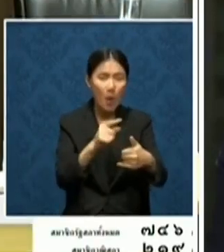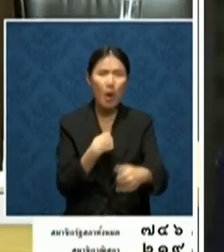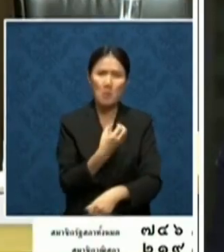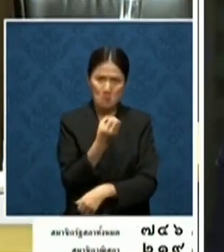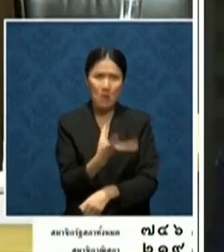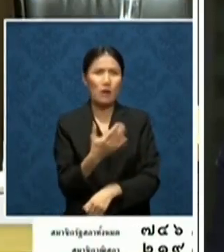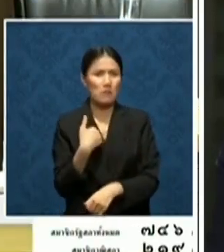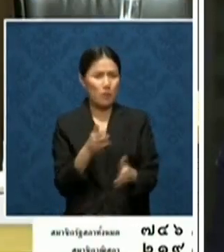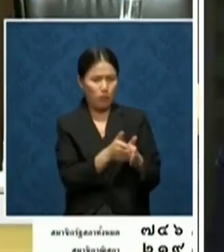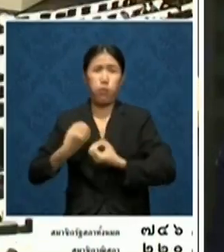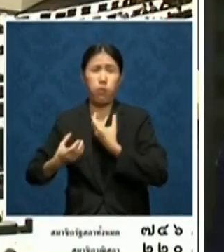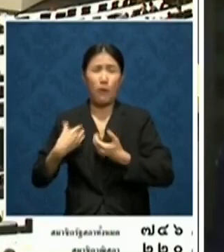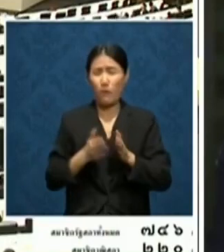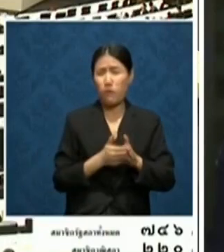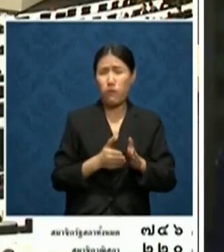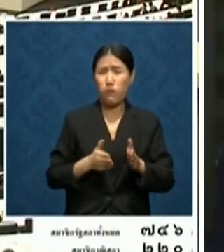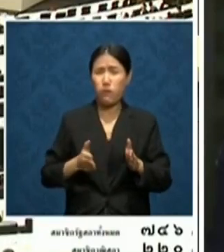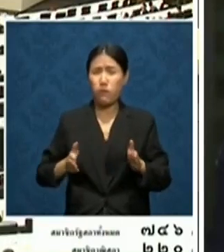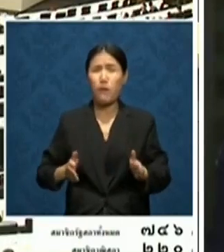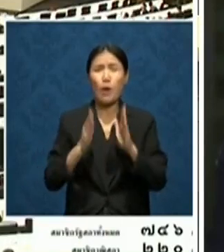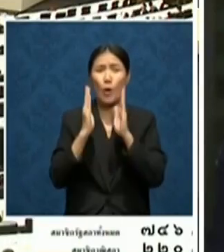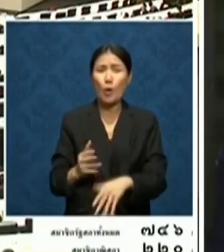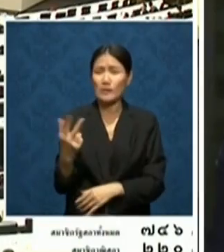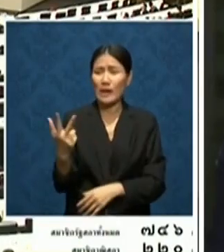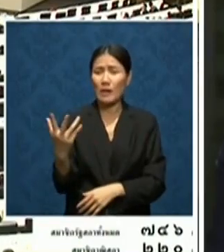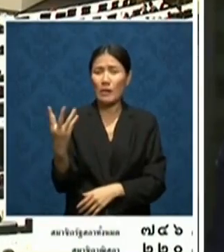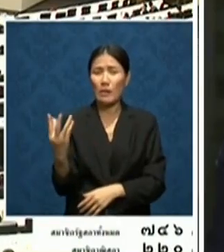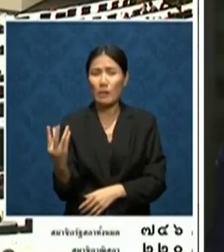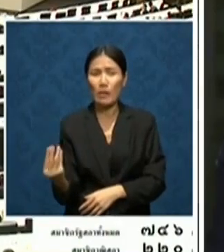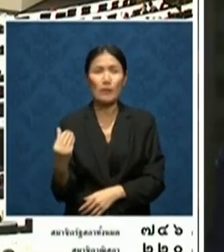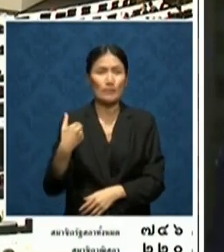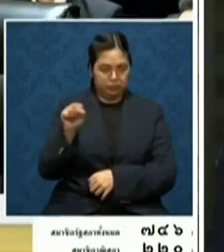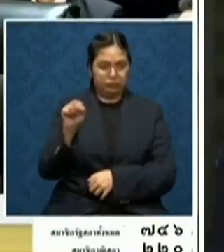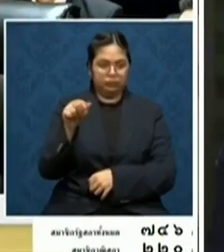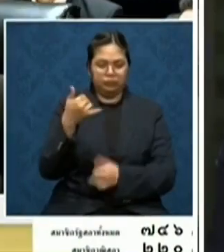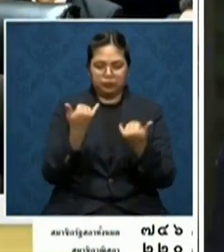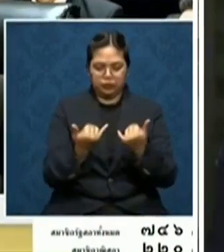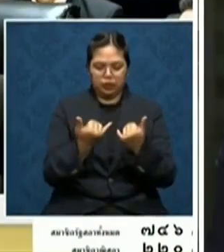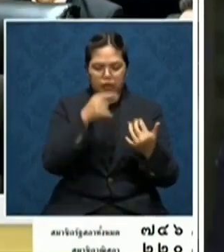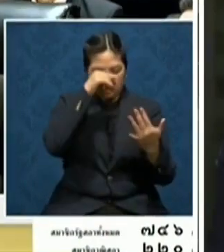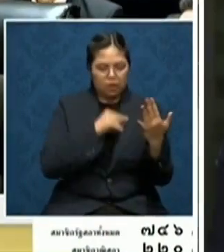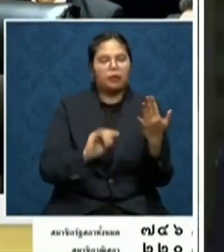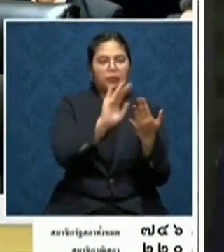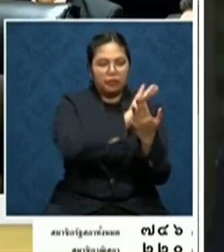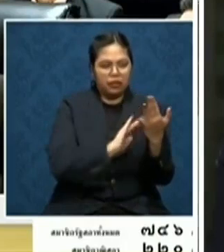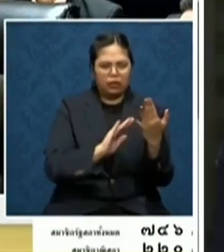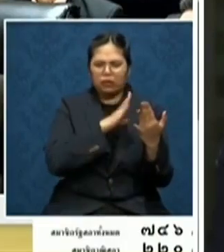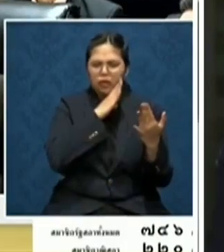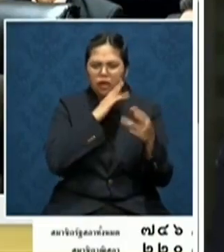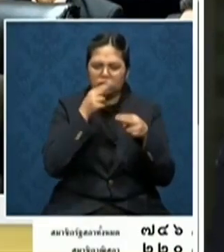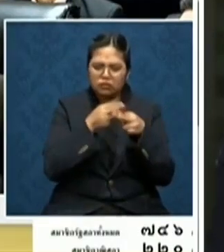กำกับควบคุมได้เฉพาะไอ้ส่วนที่เขาแถลงต่อสภาพแต่ส่วนที่เขาหาเสียงไว้ก่อนหน้านั้นเนี่ยมันเป็นเรื่องที่แต่ละรัฐไปดำเนินการ